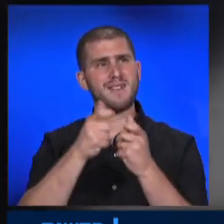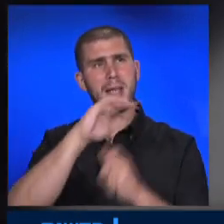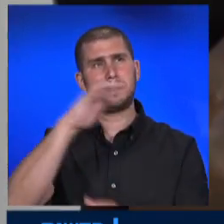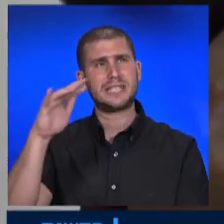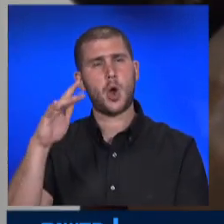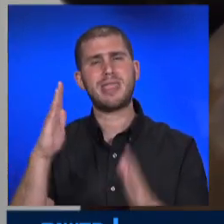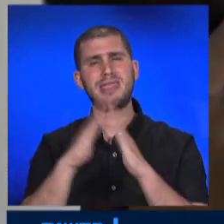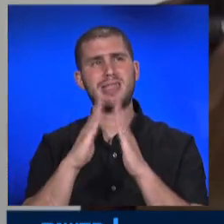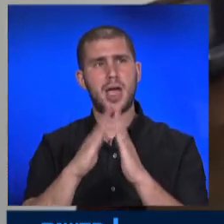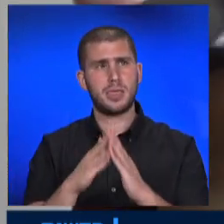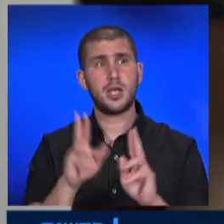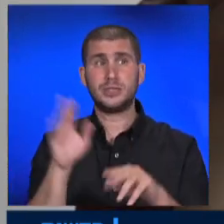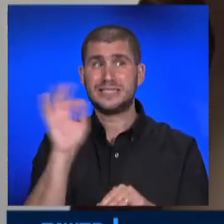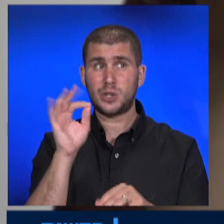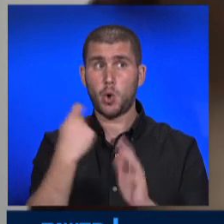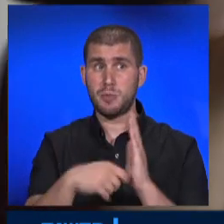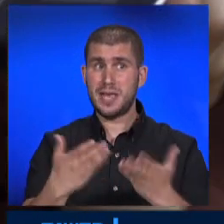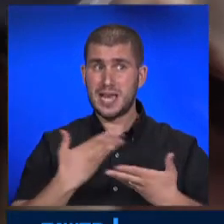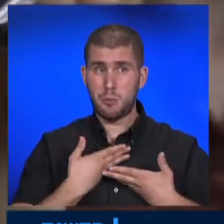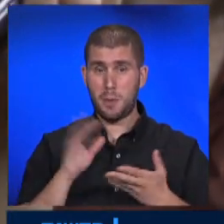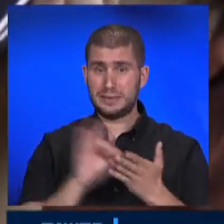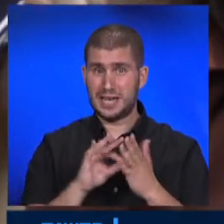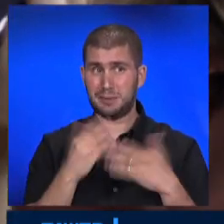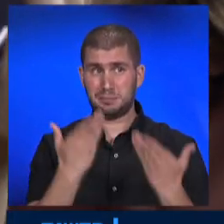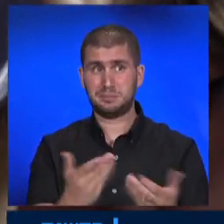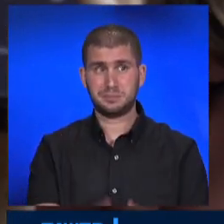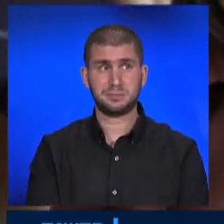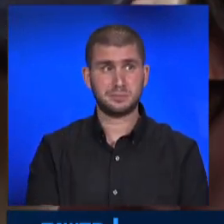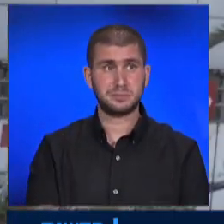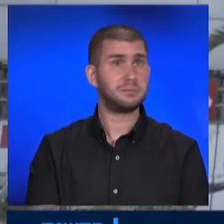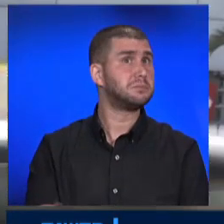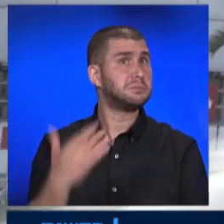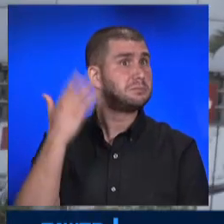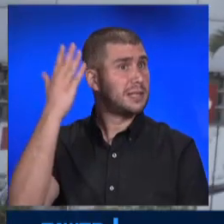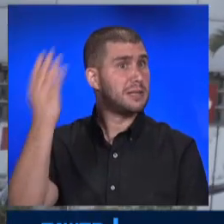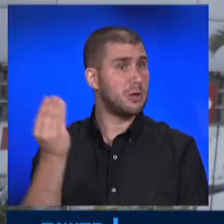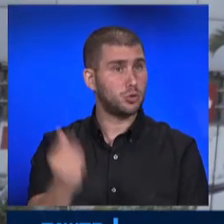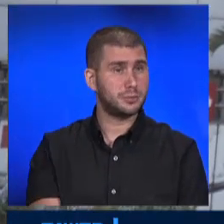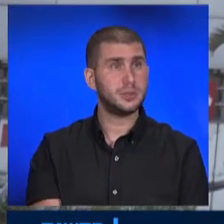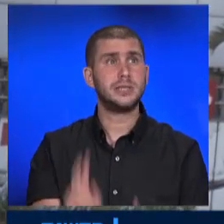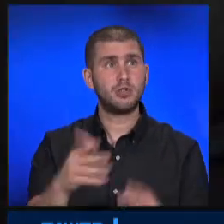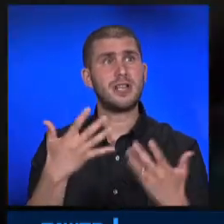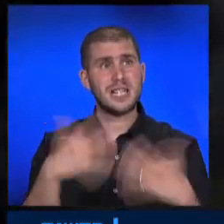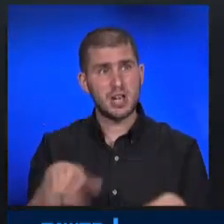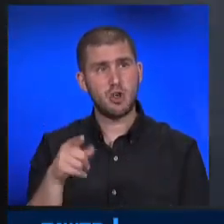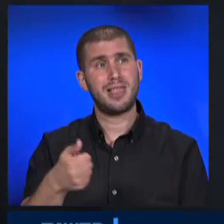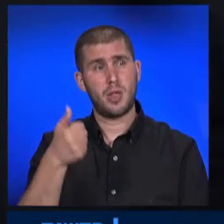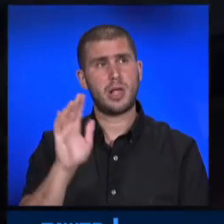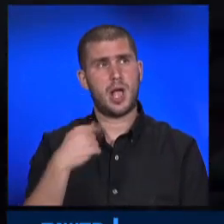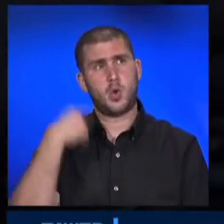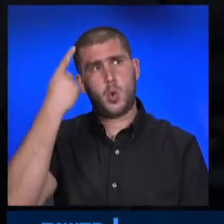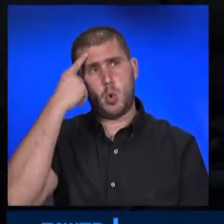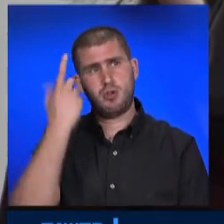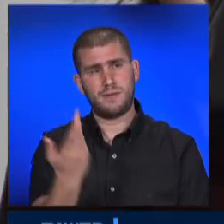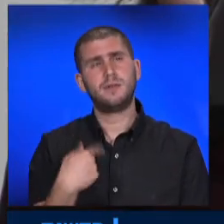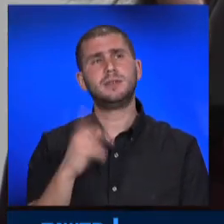נדלן. יש סיכוי שהרוכשים יקבלו את המשרדים שלהם? אי פעם? יש קשר בניהול, ככה אני חושב,